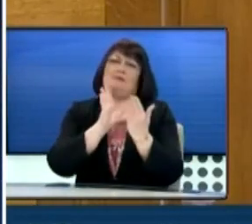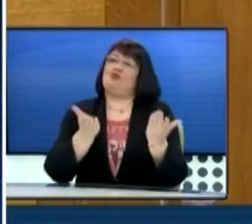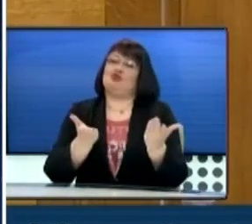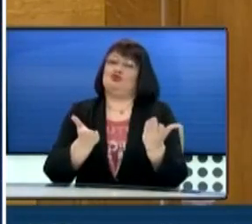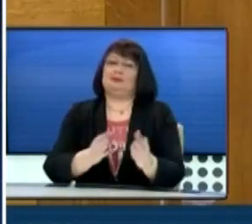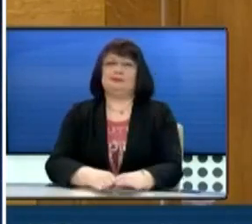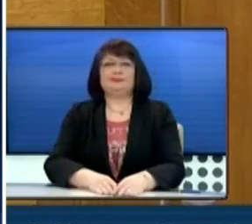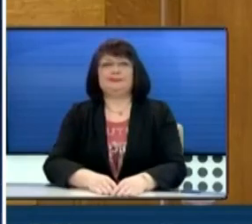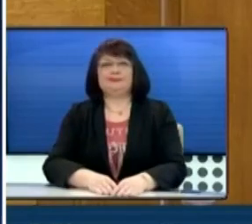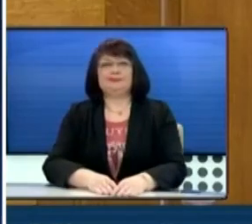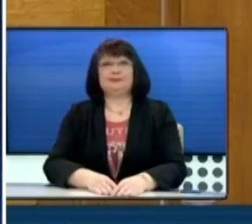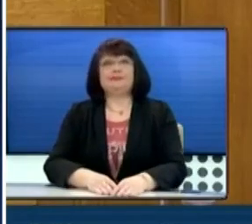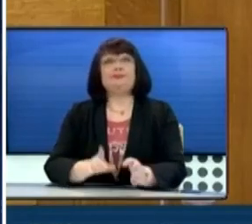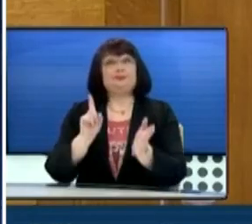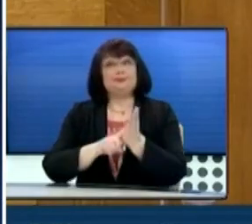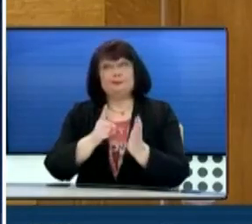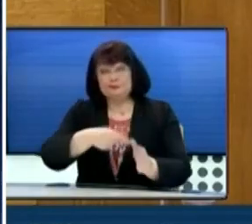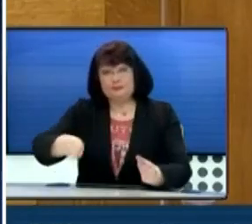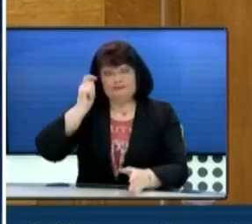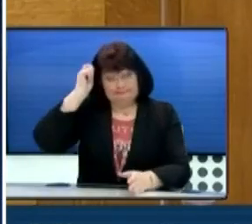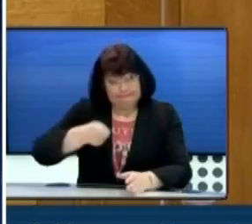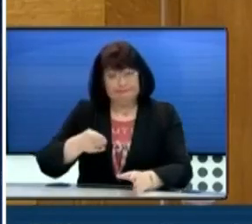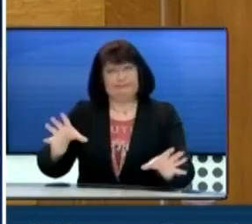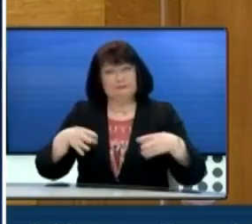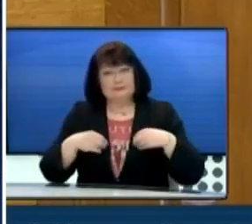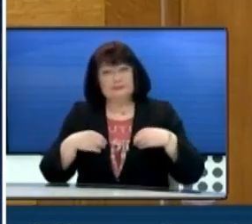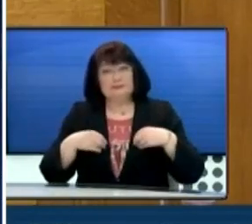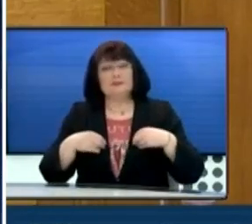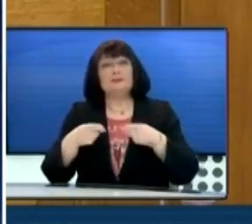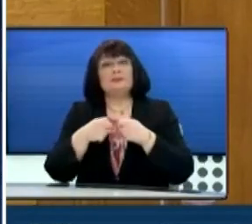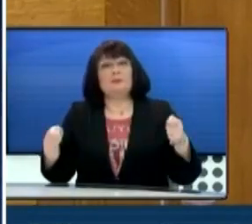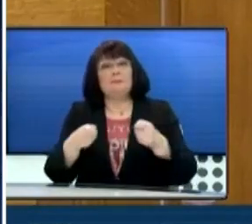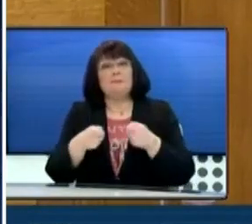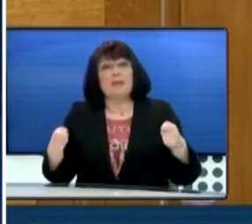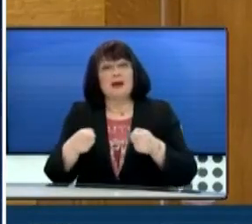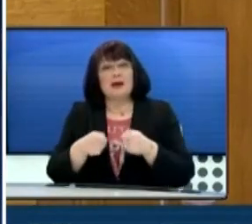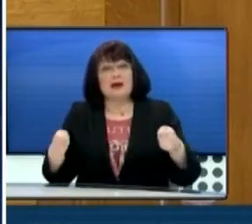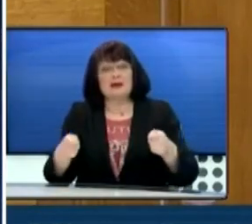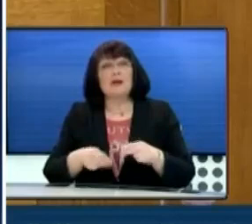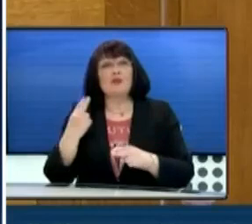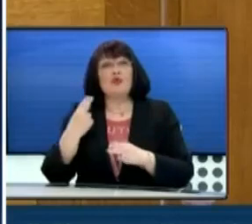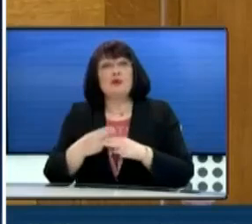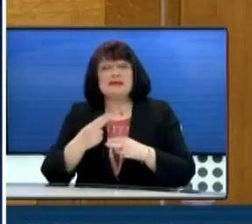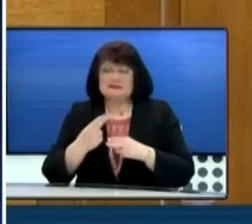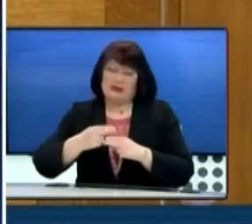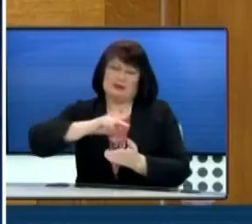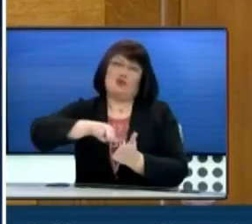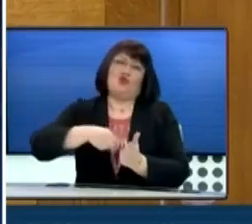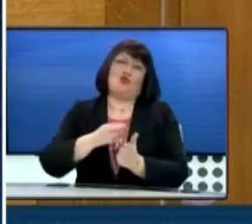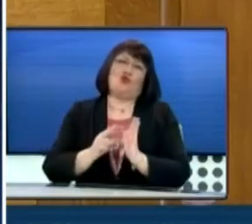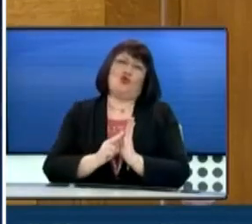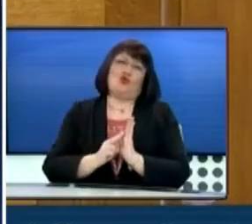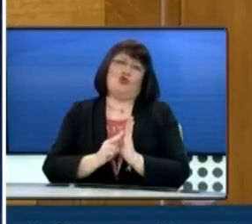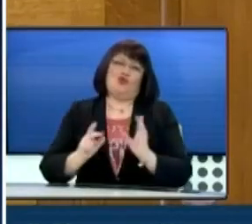Ένωση, λοιπόν, είπε ότι πρέπει να ασκήσει πιέσεις, να χρησιμοποιήσει όλα τα νομικά της εργαλεία, προκειμένου να έχουμε τις προμήθειες των εμβολίων